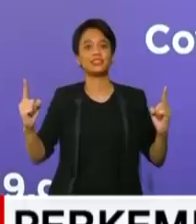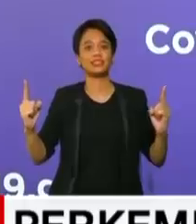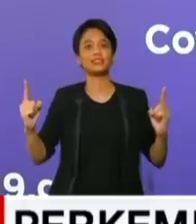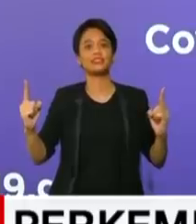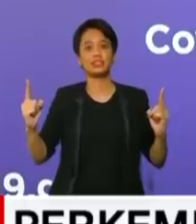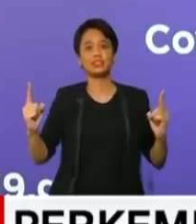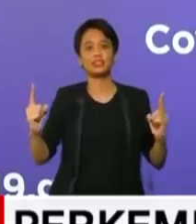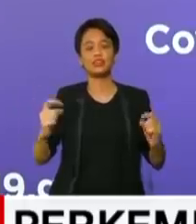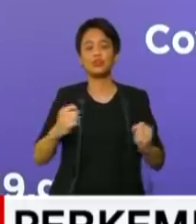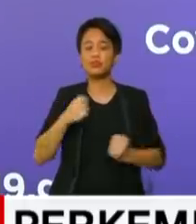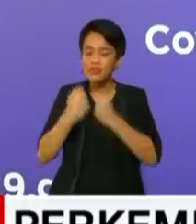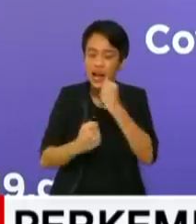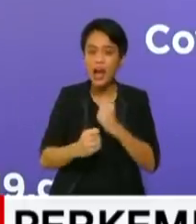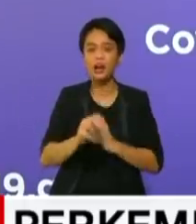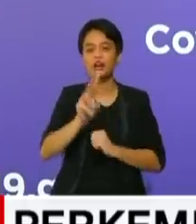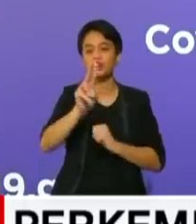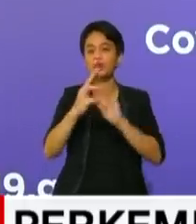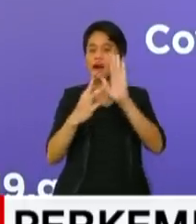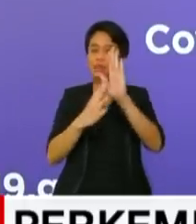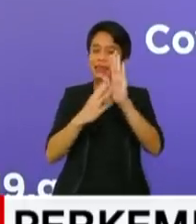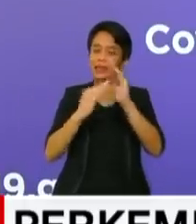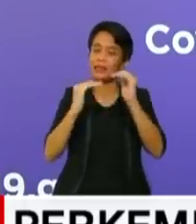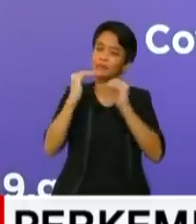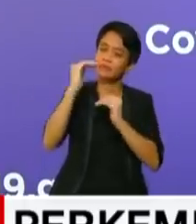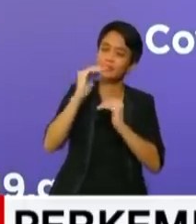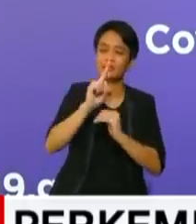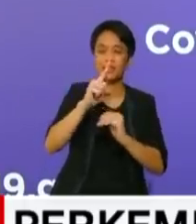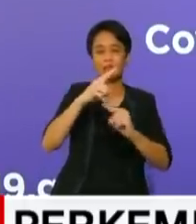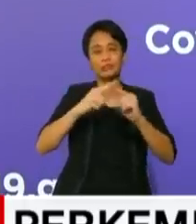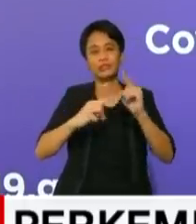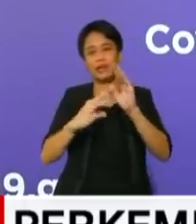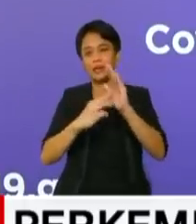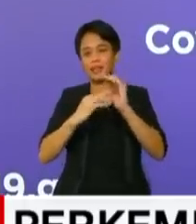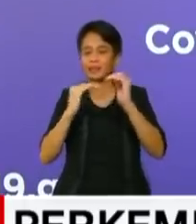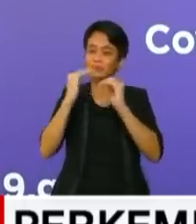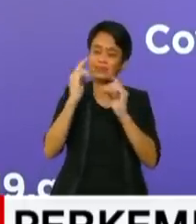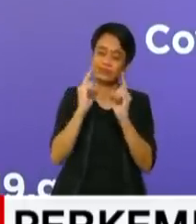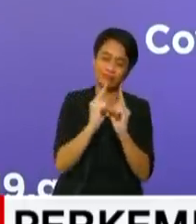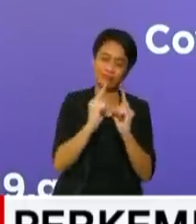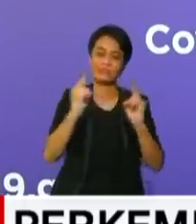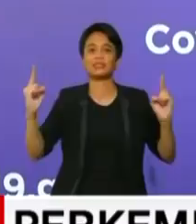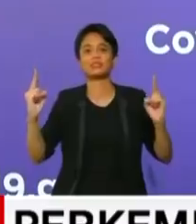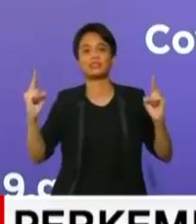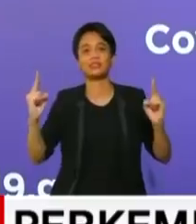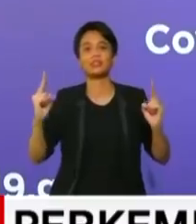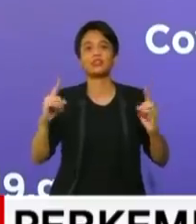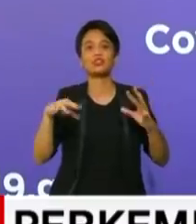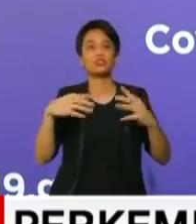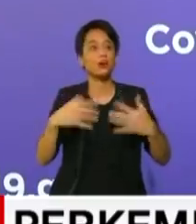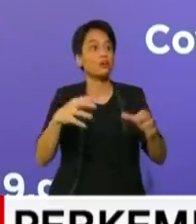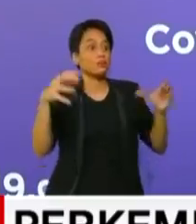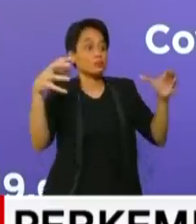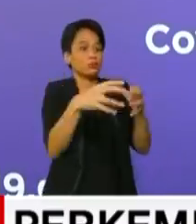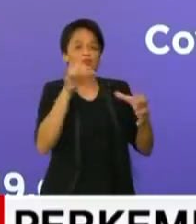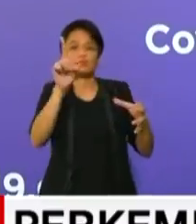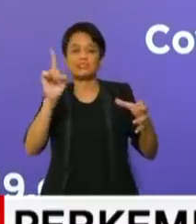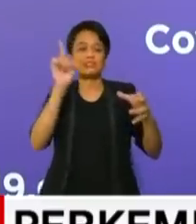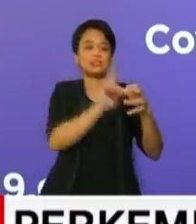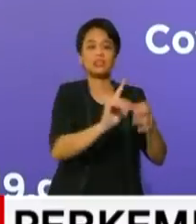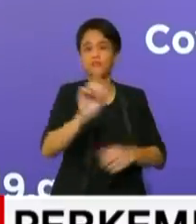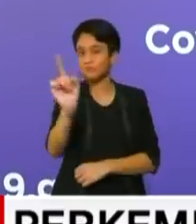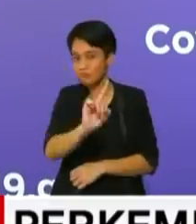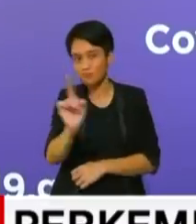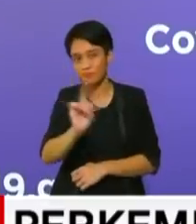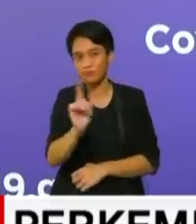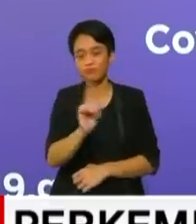Upayakan lebih dari 2 meter, lebih dari 1,5 meter setidaknya, kemudian hindari kerumunan. Sebagai